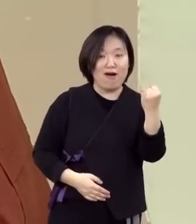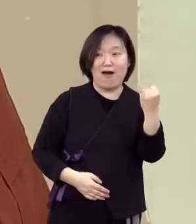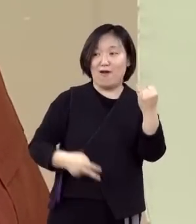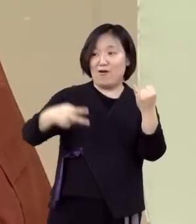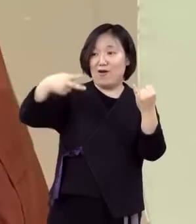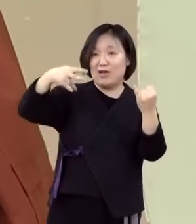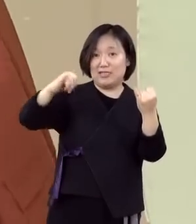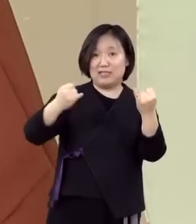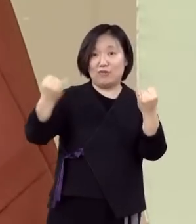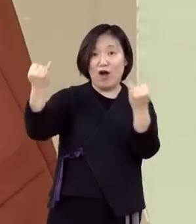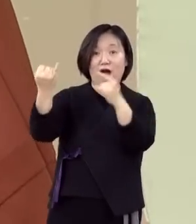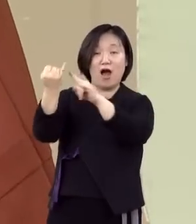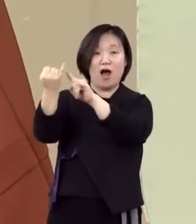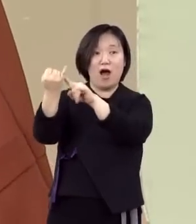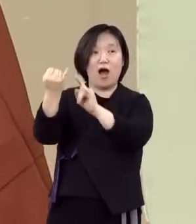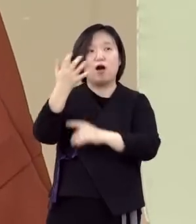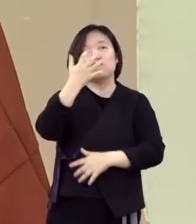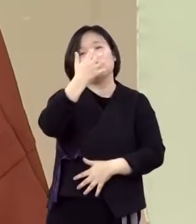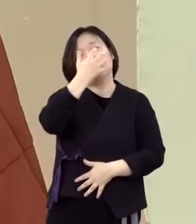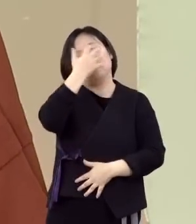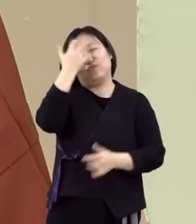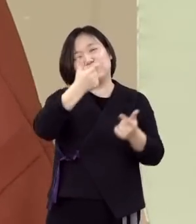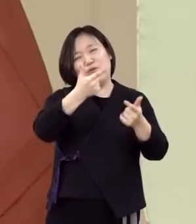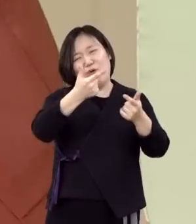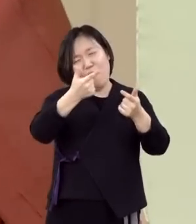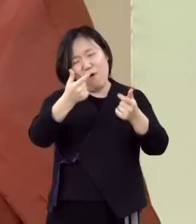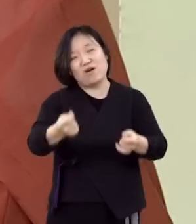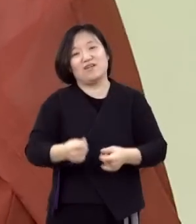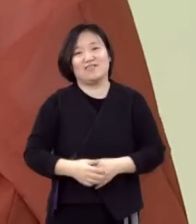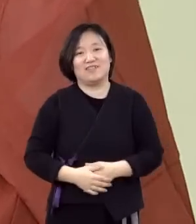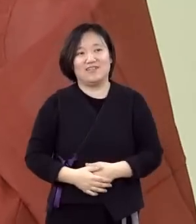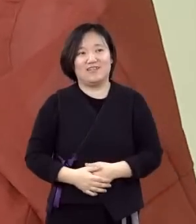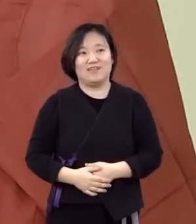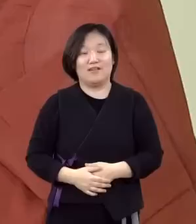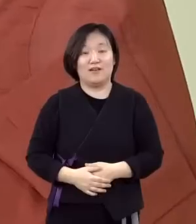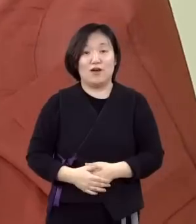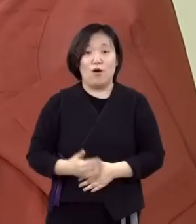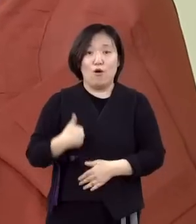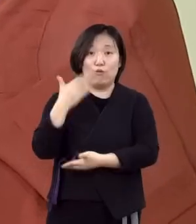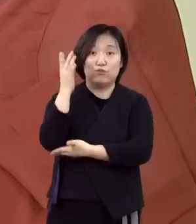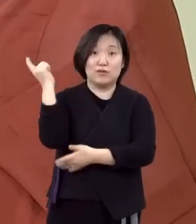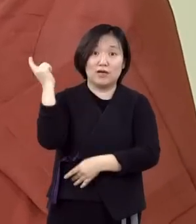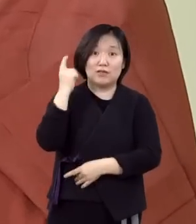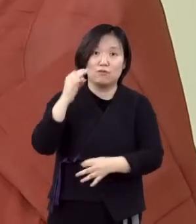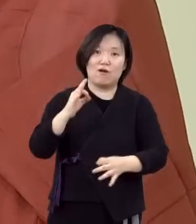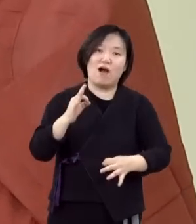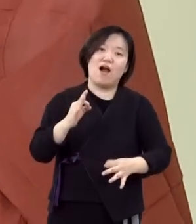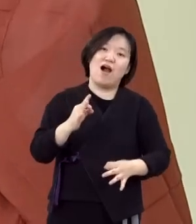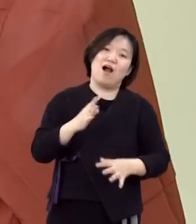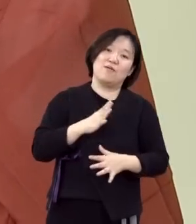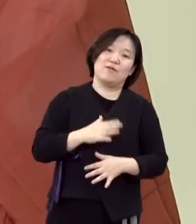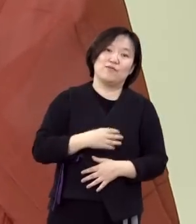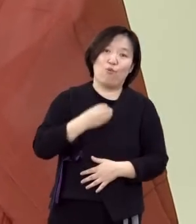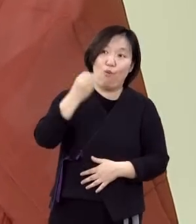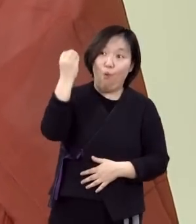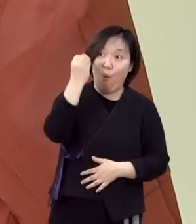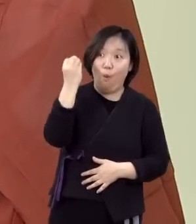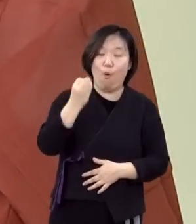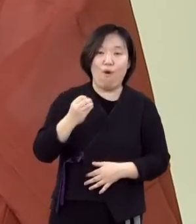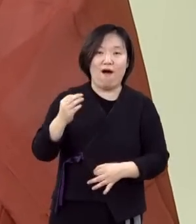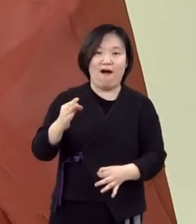형수와 형수모두똑같은예지몽을꾸었다.와,이 이야기를듣고있으니마치전설속한장면같네요